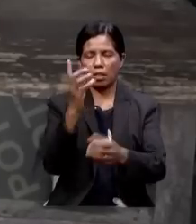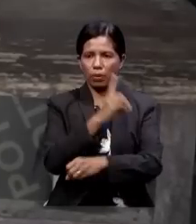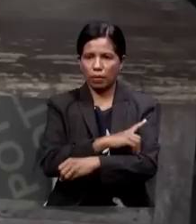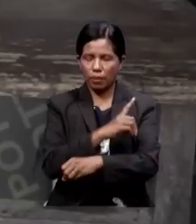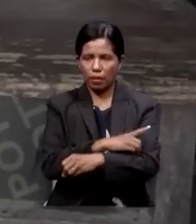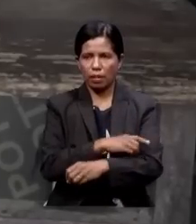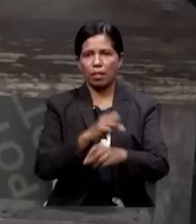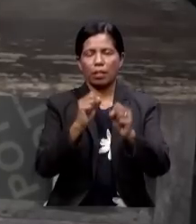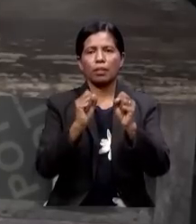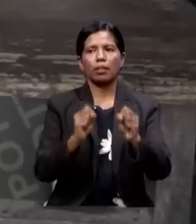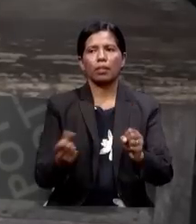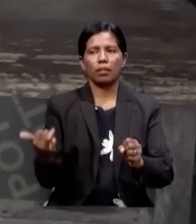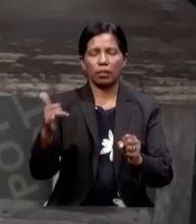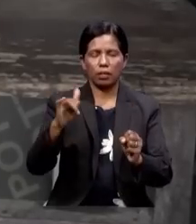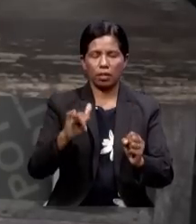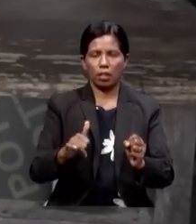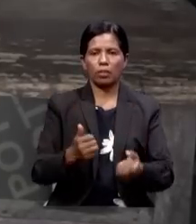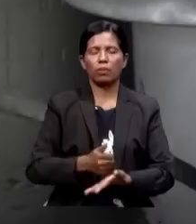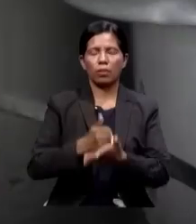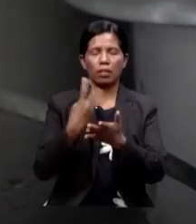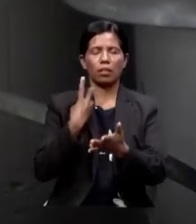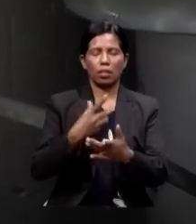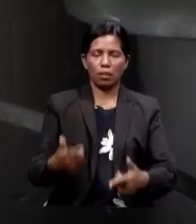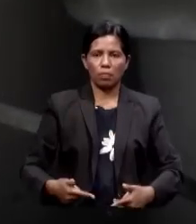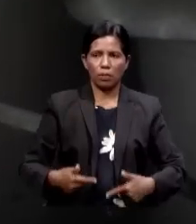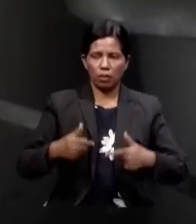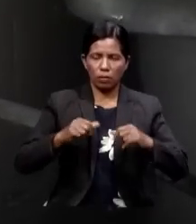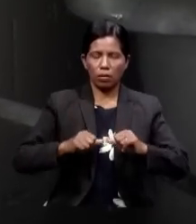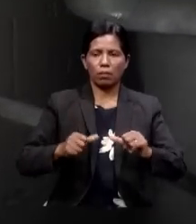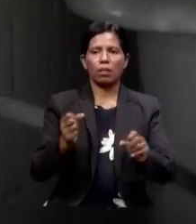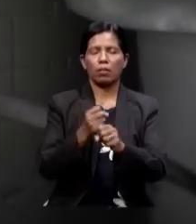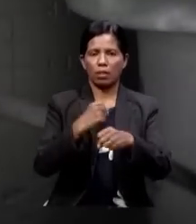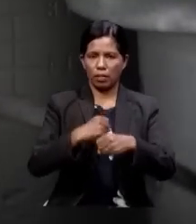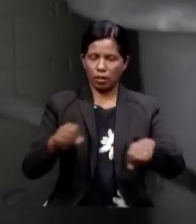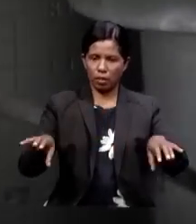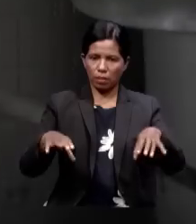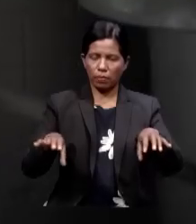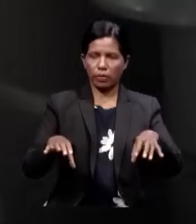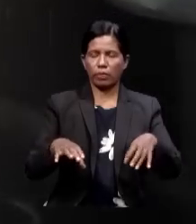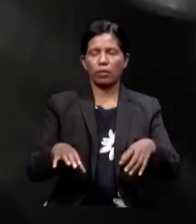Atu bel tahan netik sirene kabung, ho di kontinua halau sirene moris.